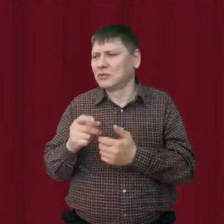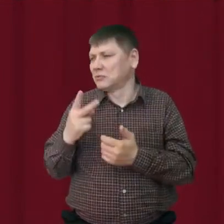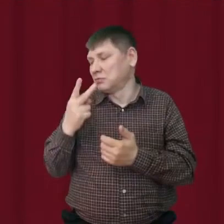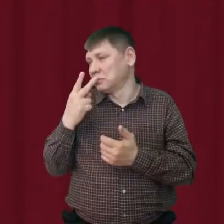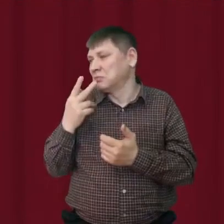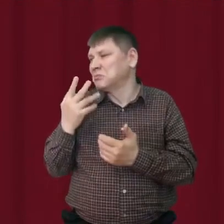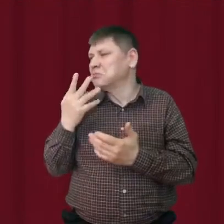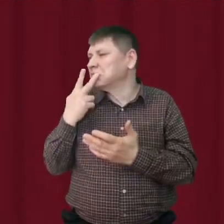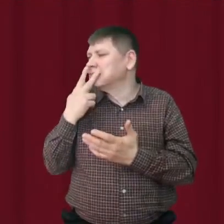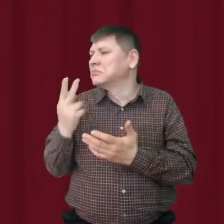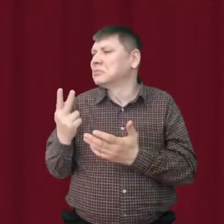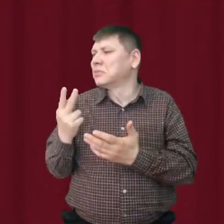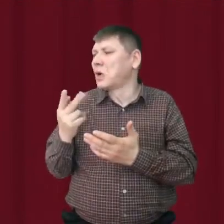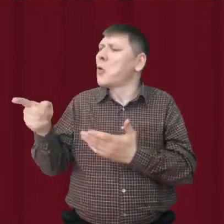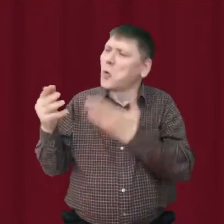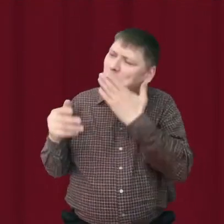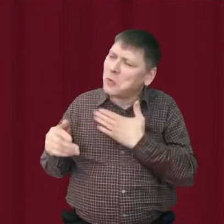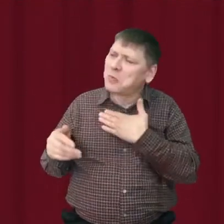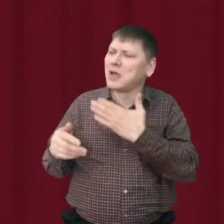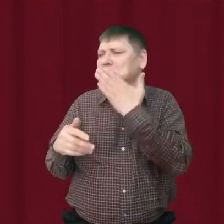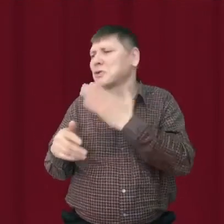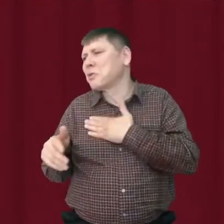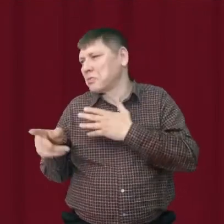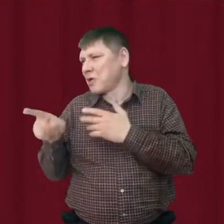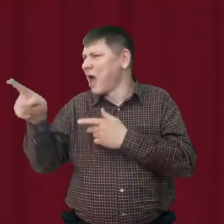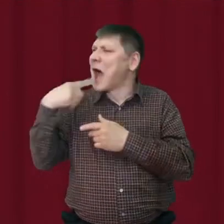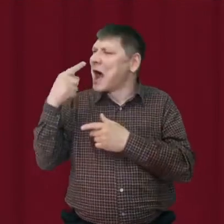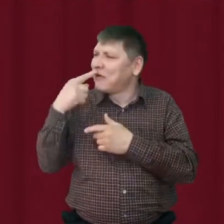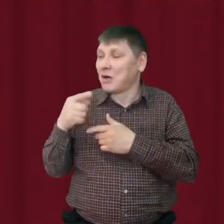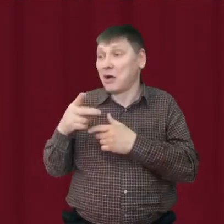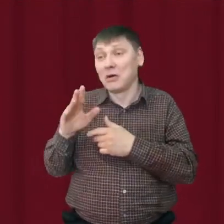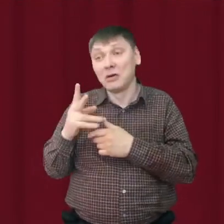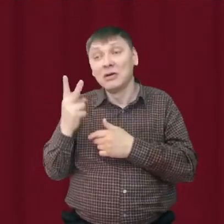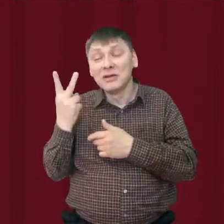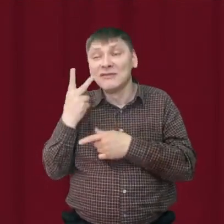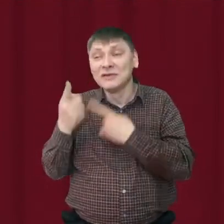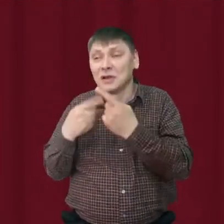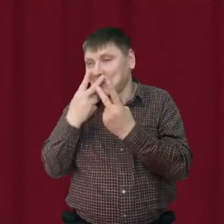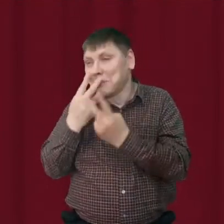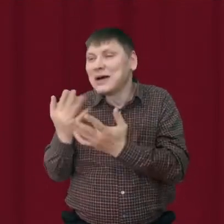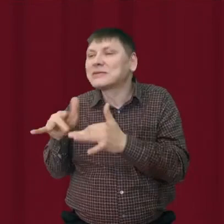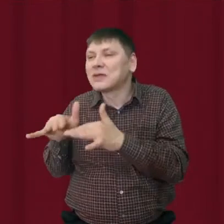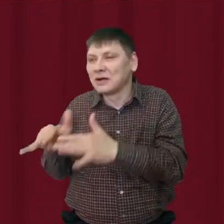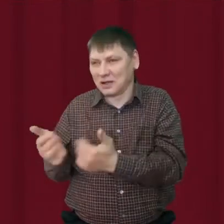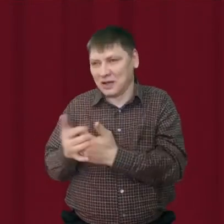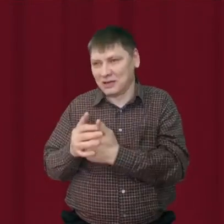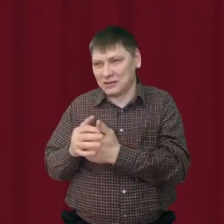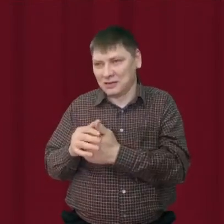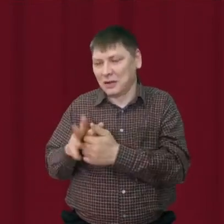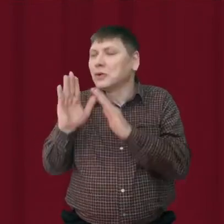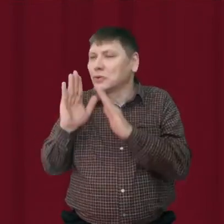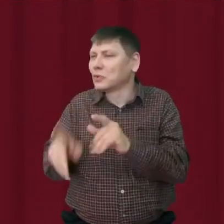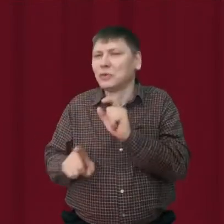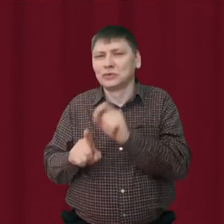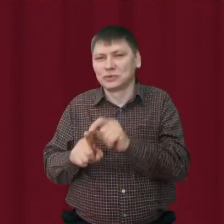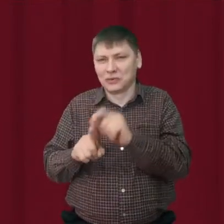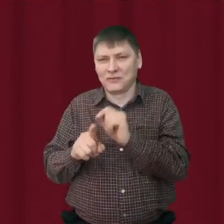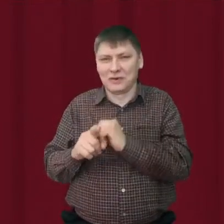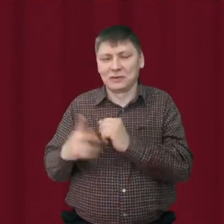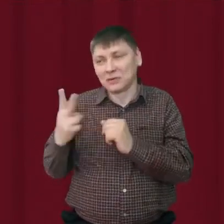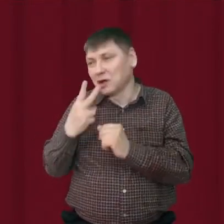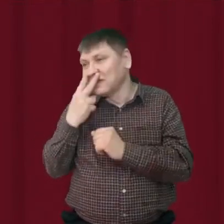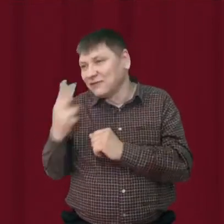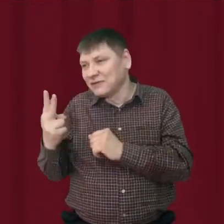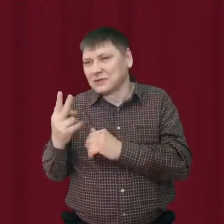его в действии. Иначе это будут лишь только слова. И поэтому, говоря о вот этих качествах любви, мы должны проявить их в действии,